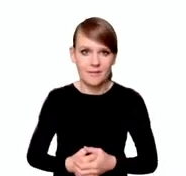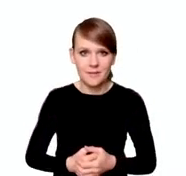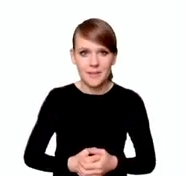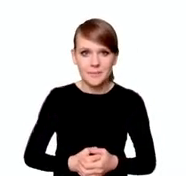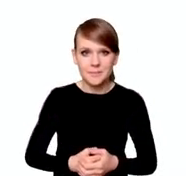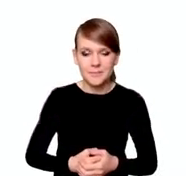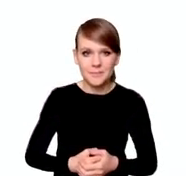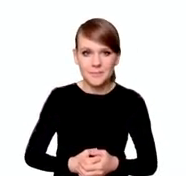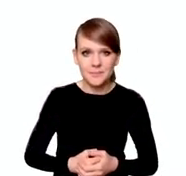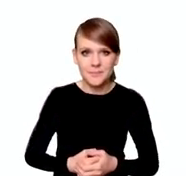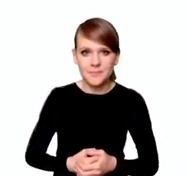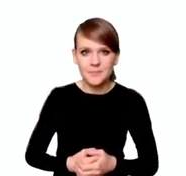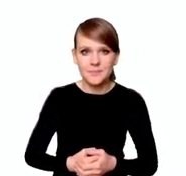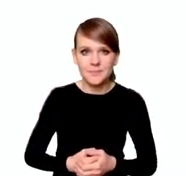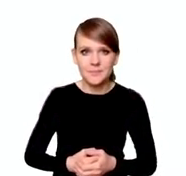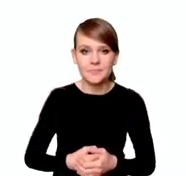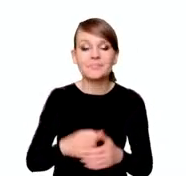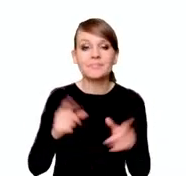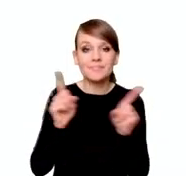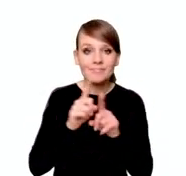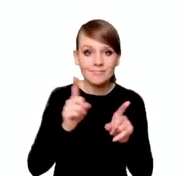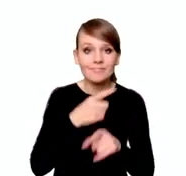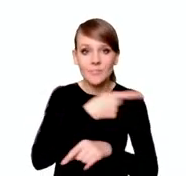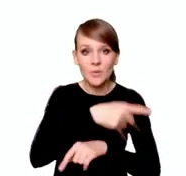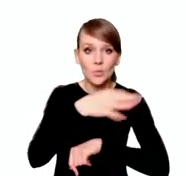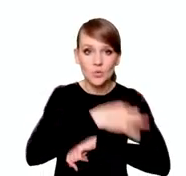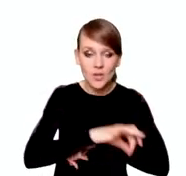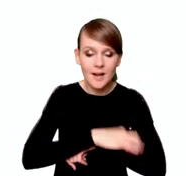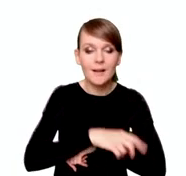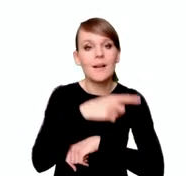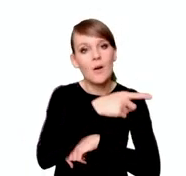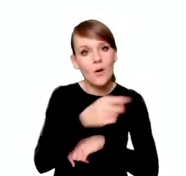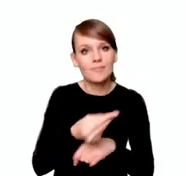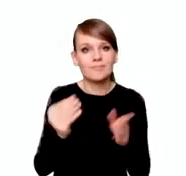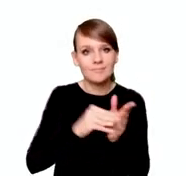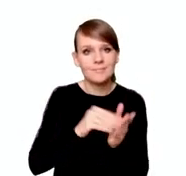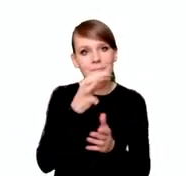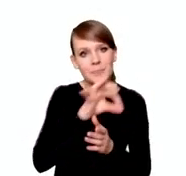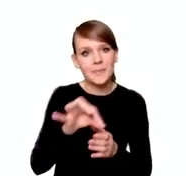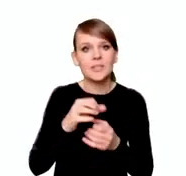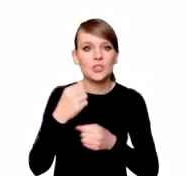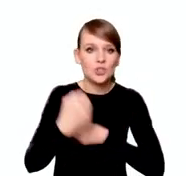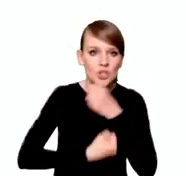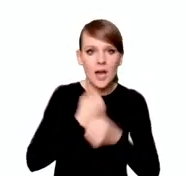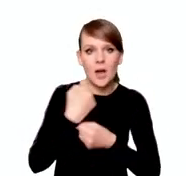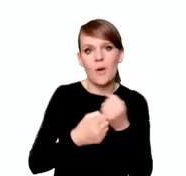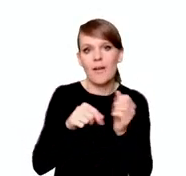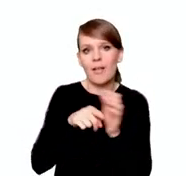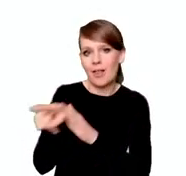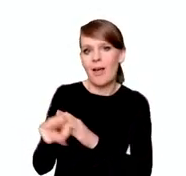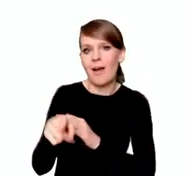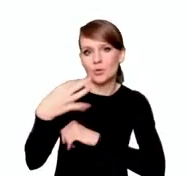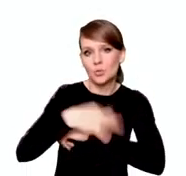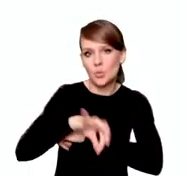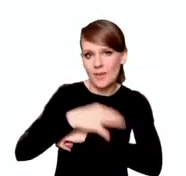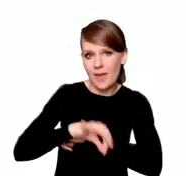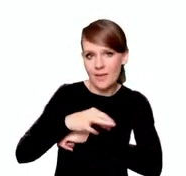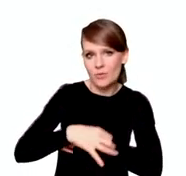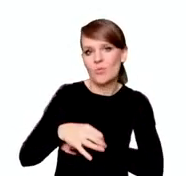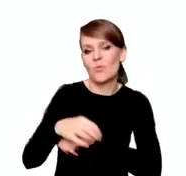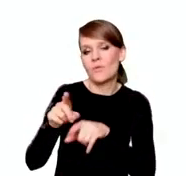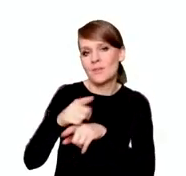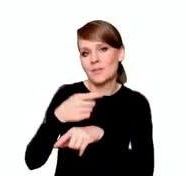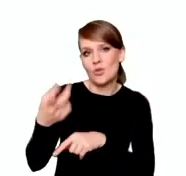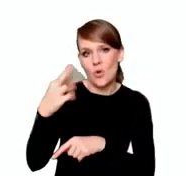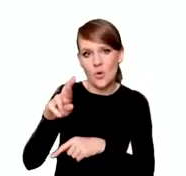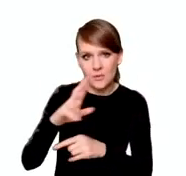Uczelnie kierują też do specjalne działania w stronę studentów i doktorantów i najczęściej